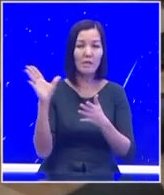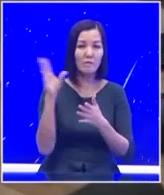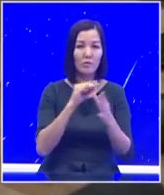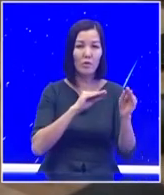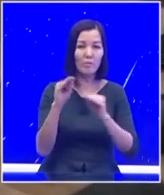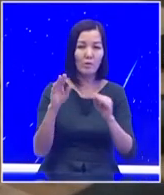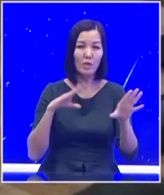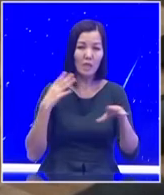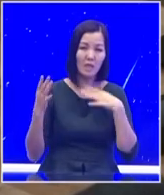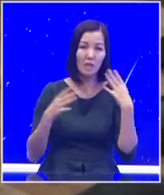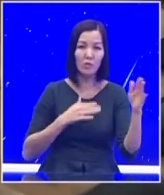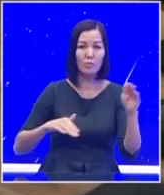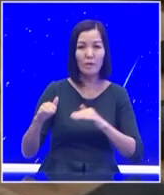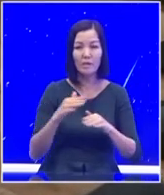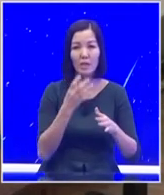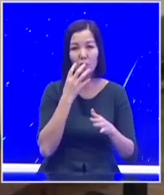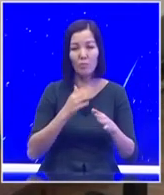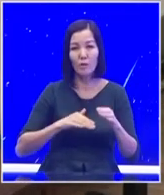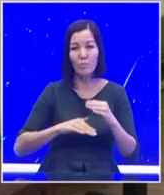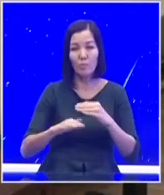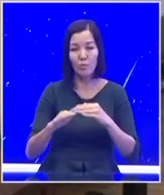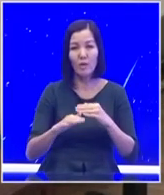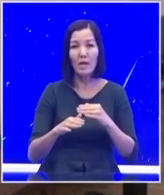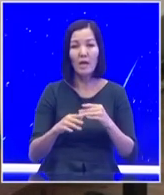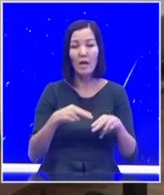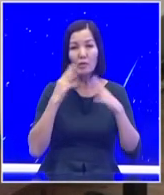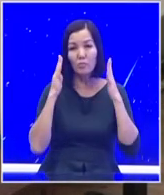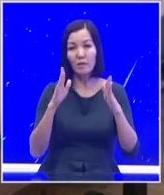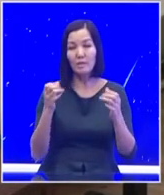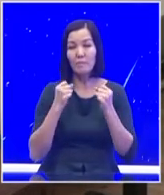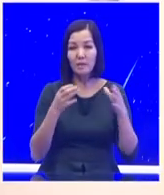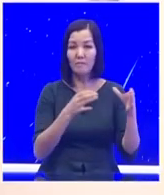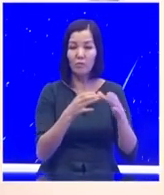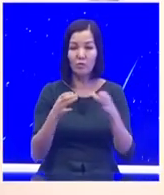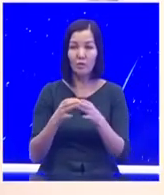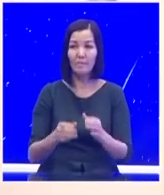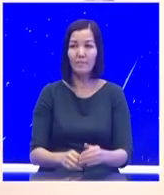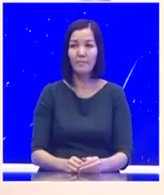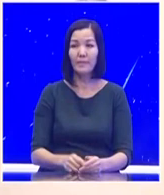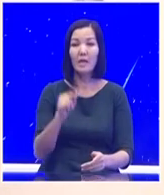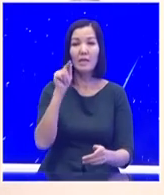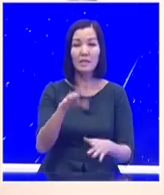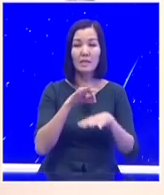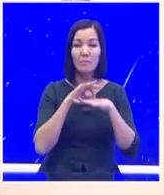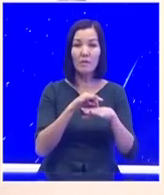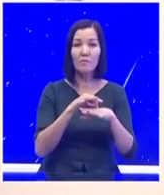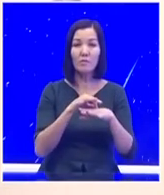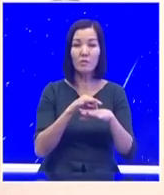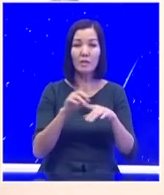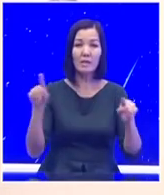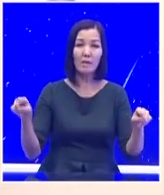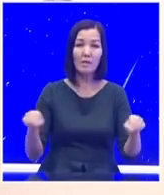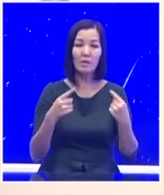– тренажеры, бассейн, теплый пол. Особое внимание здесь уделяется спортивным кружкам. Здесь проводятся